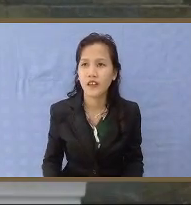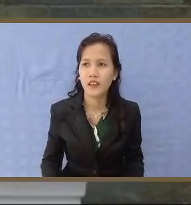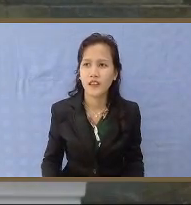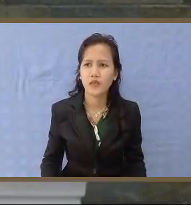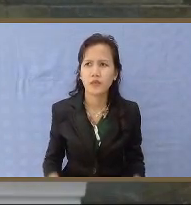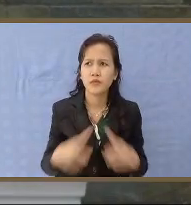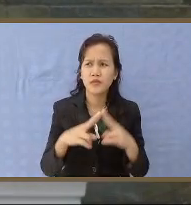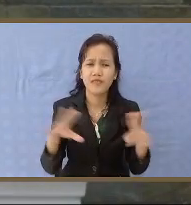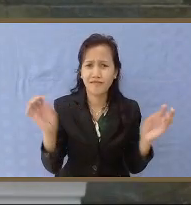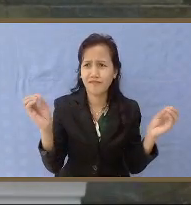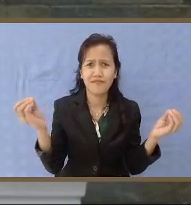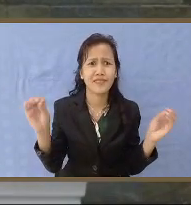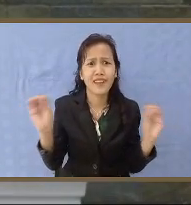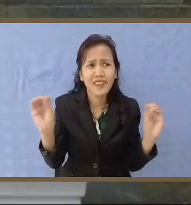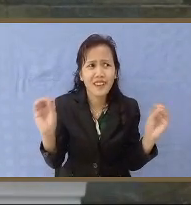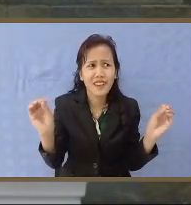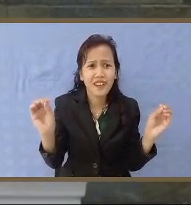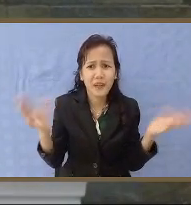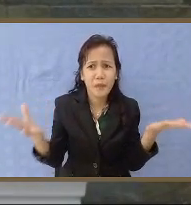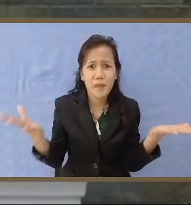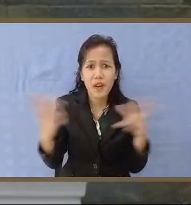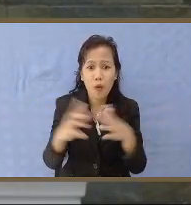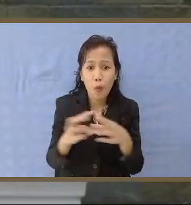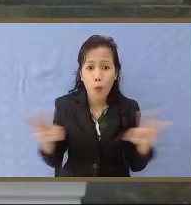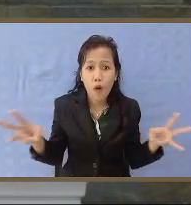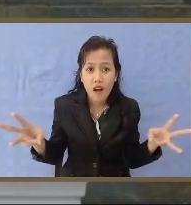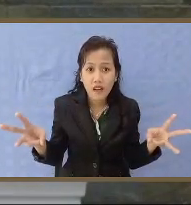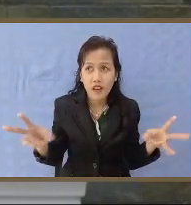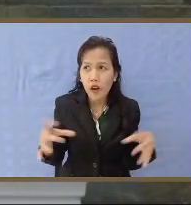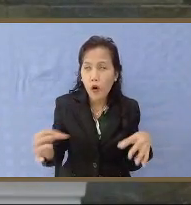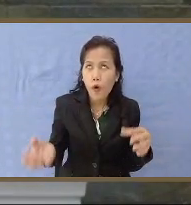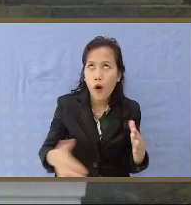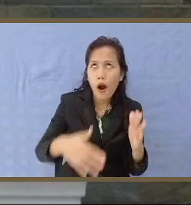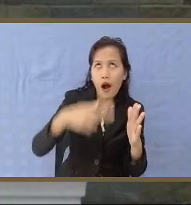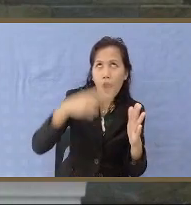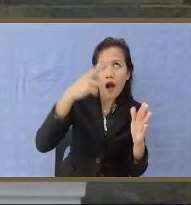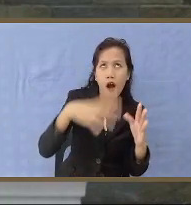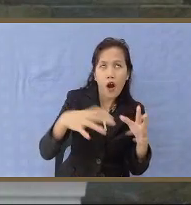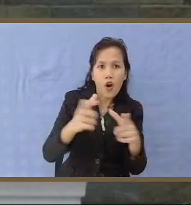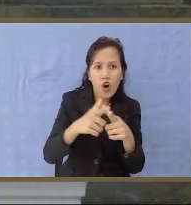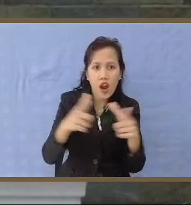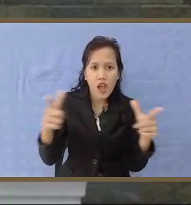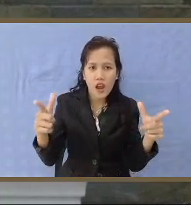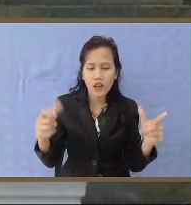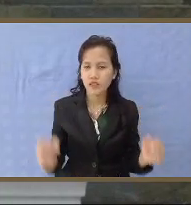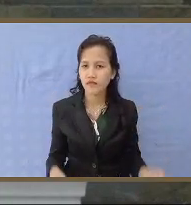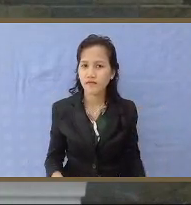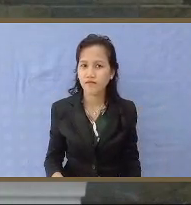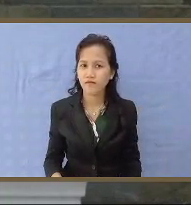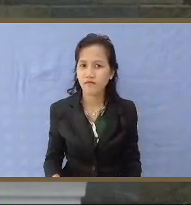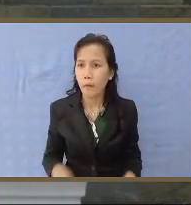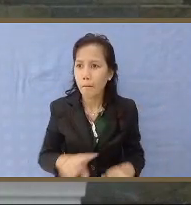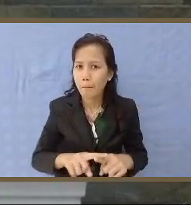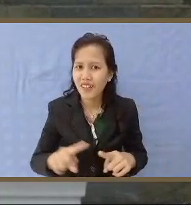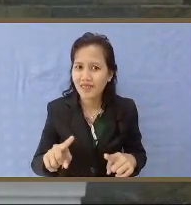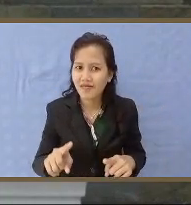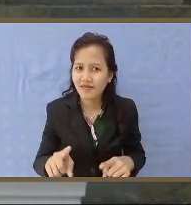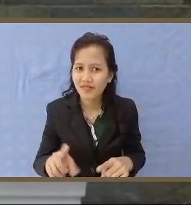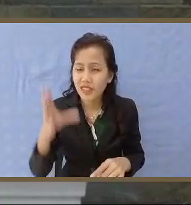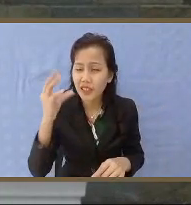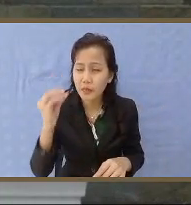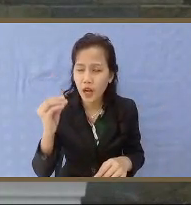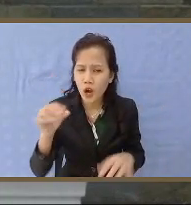kapatid. Para tulugan lang ng maiksing oras. At pagkatapos kukuha ka, mamadali ka ng